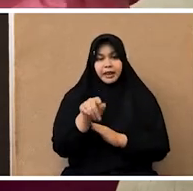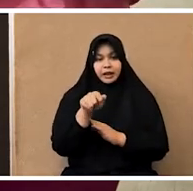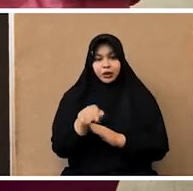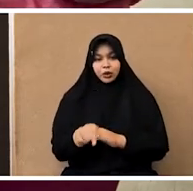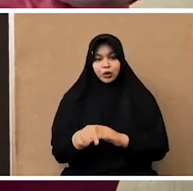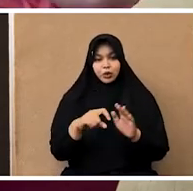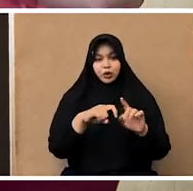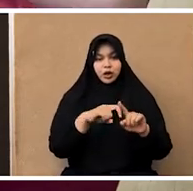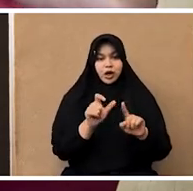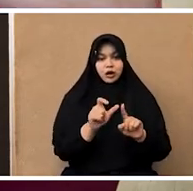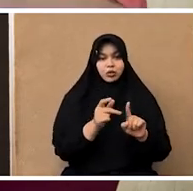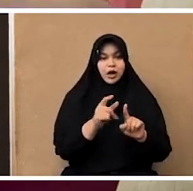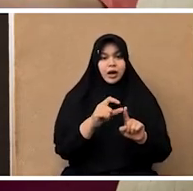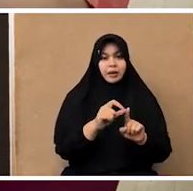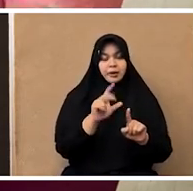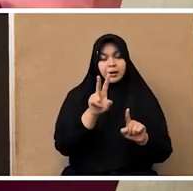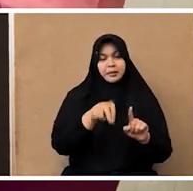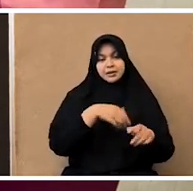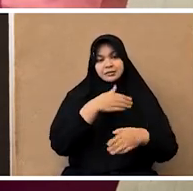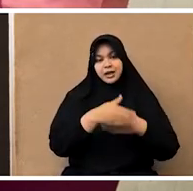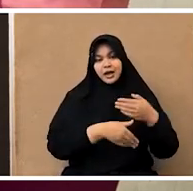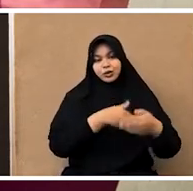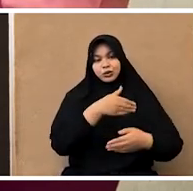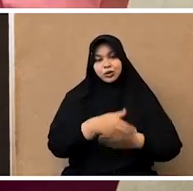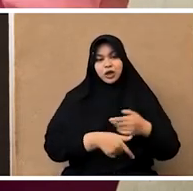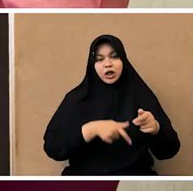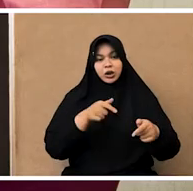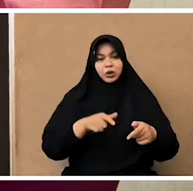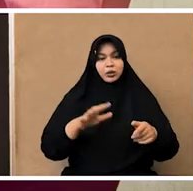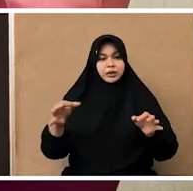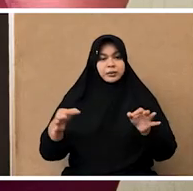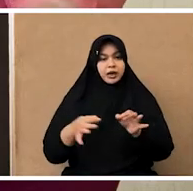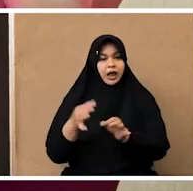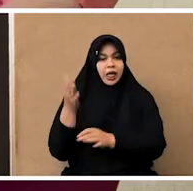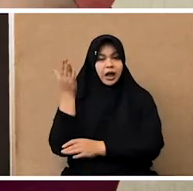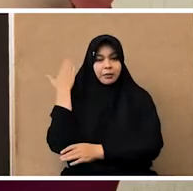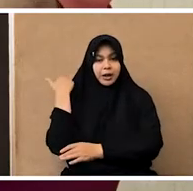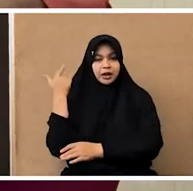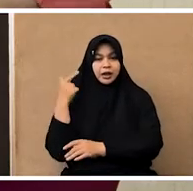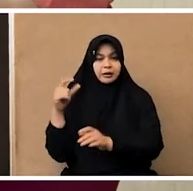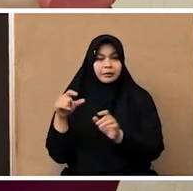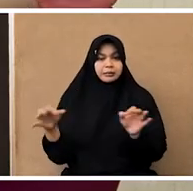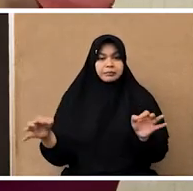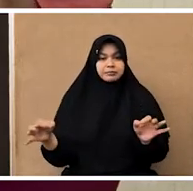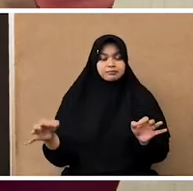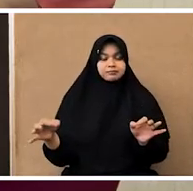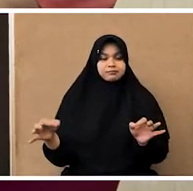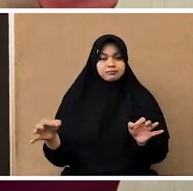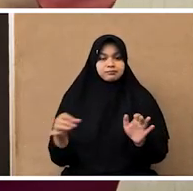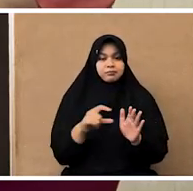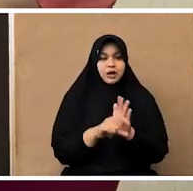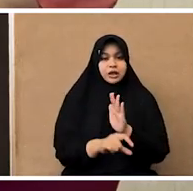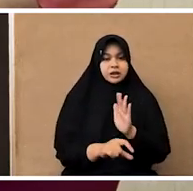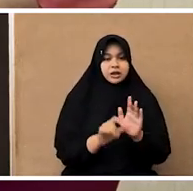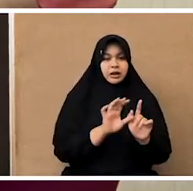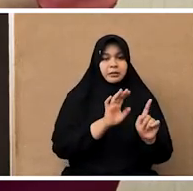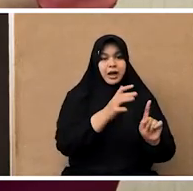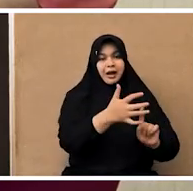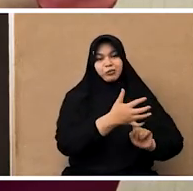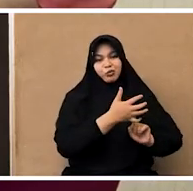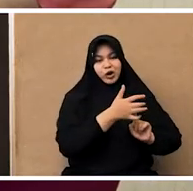KUHP yang masih berlaku itu itu pasti pendekatan lama dan pasal pengambilan juga adalah pendekatan lama